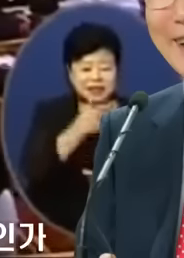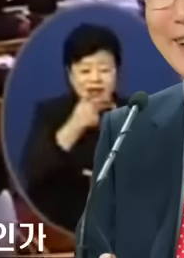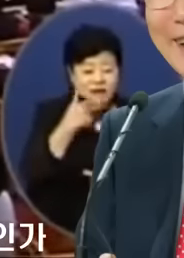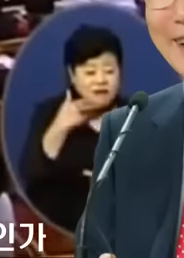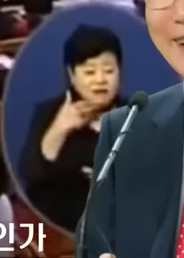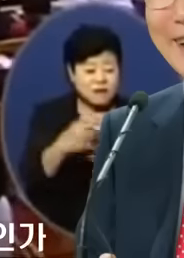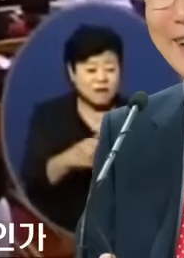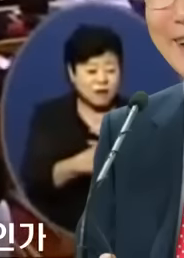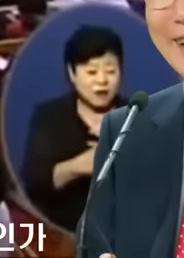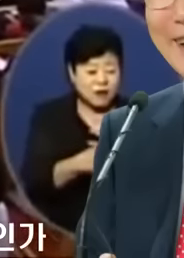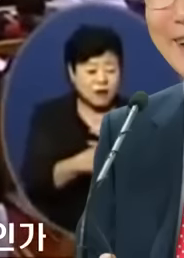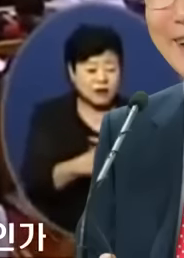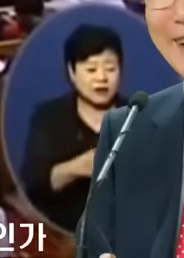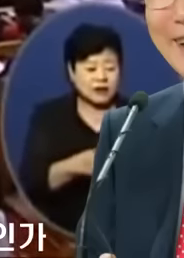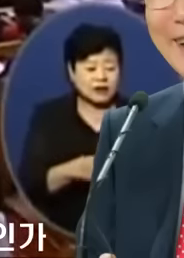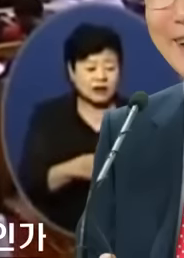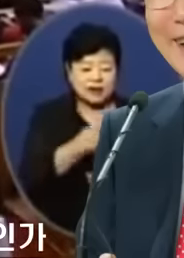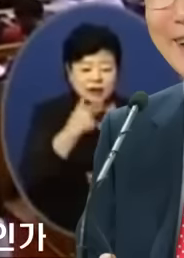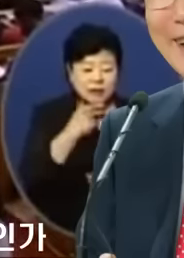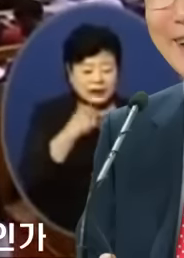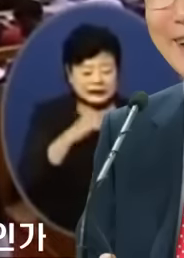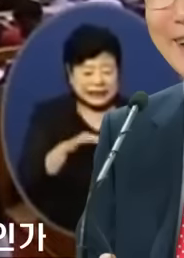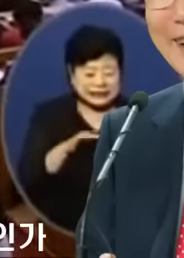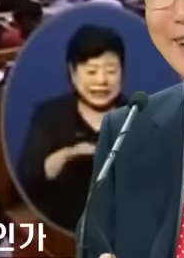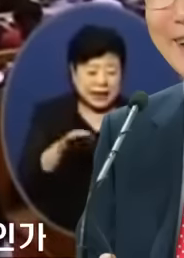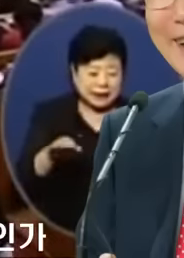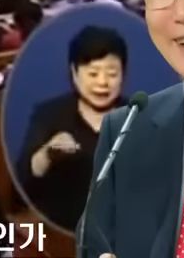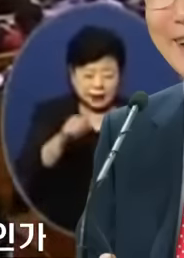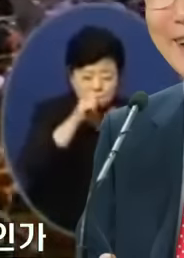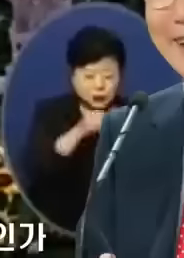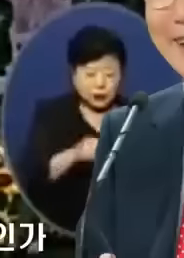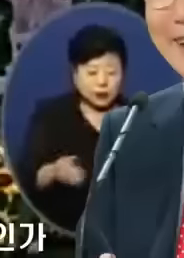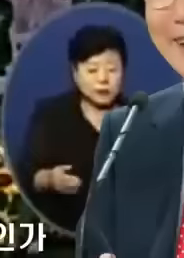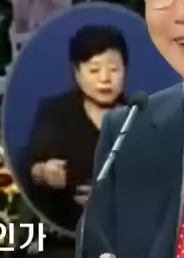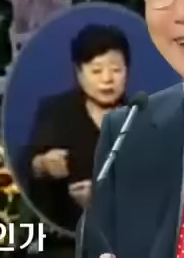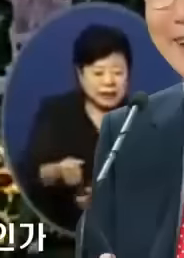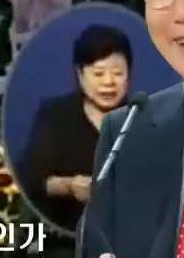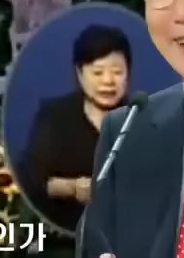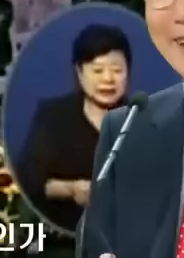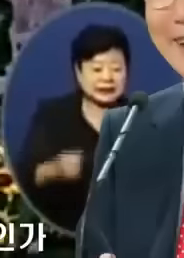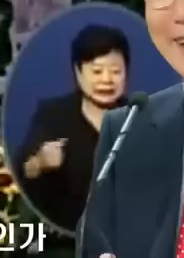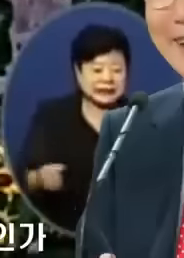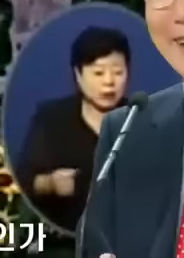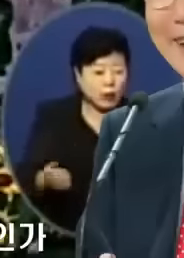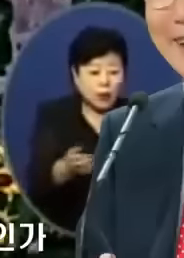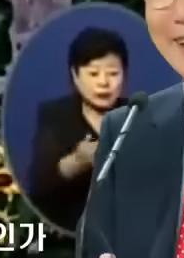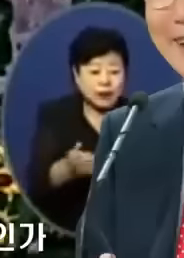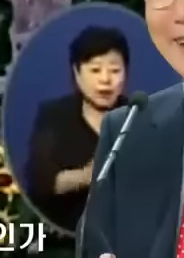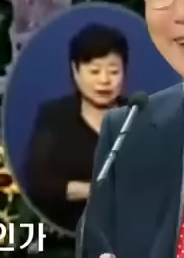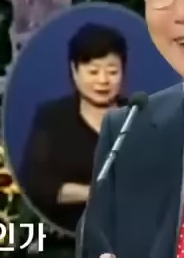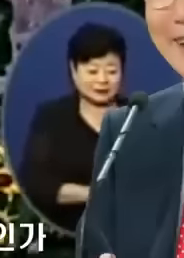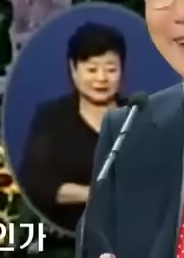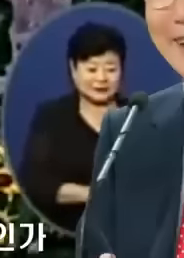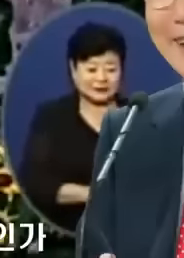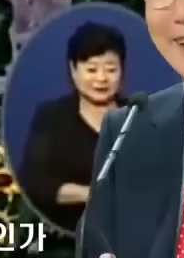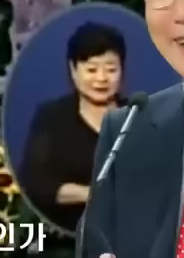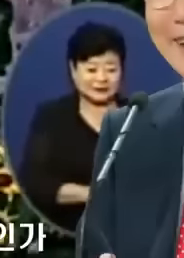격언에 잔잔한 바다에서는 좋은 배상홍이 만들어지지 않는다는 속담이